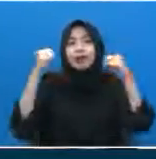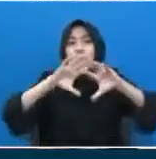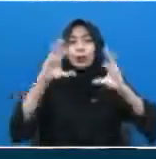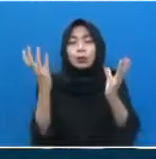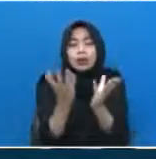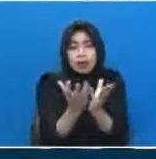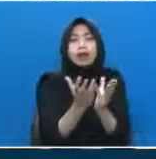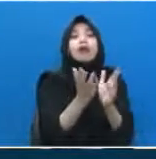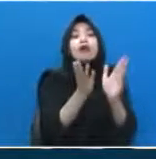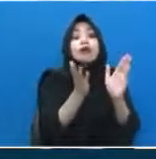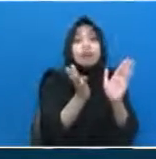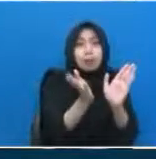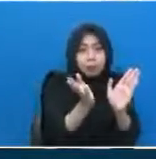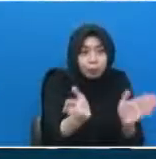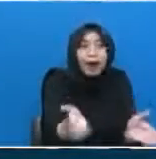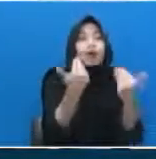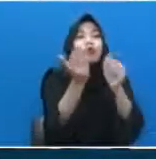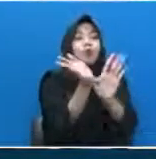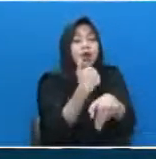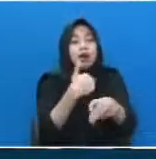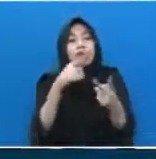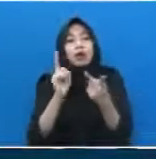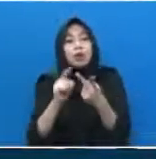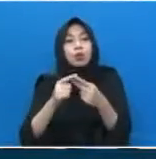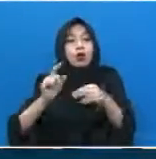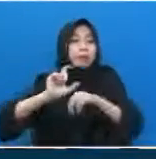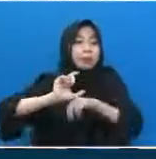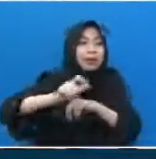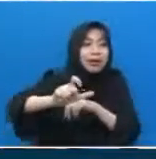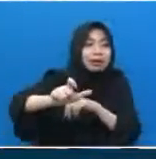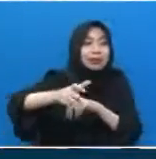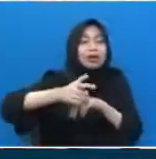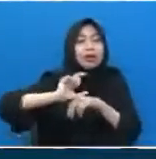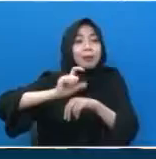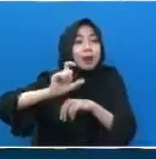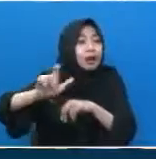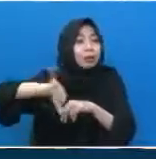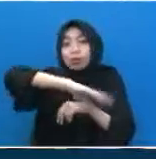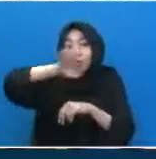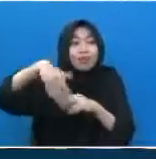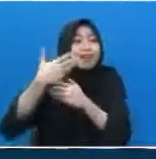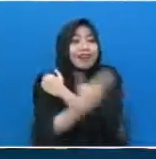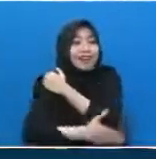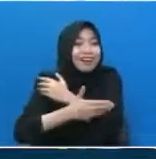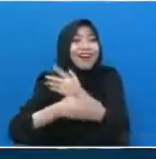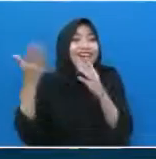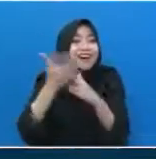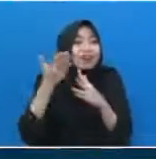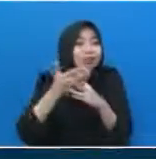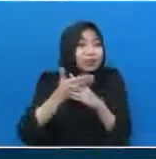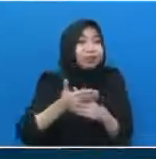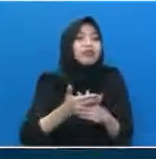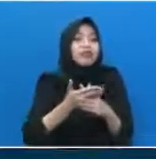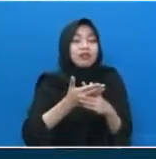Global serta perlunya mekanisme global untuk sumber daya kesehatan yang bisa diakses seluruh negara terutama negara-negara